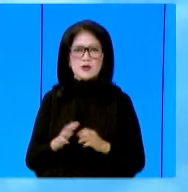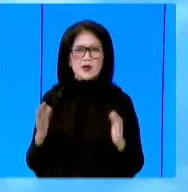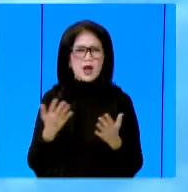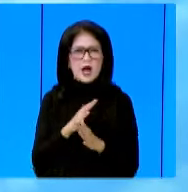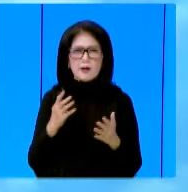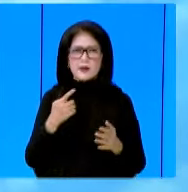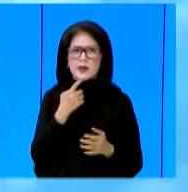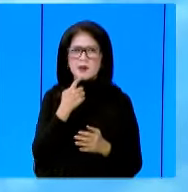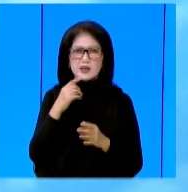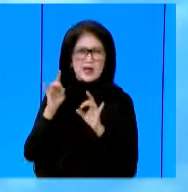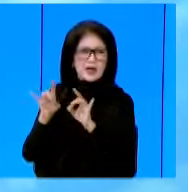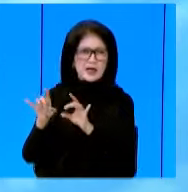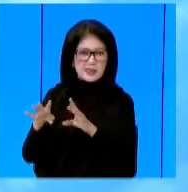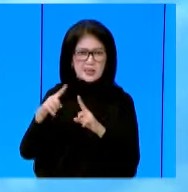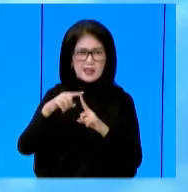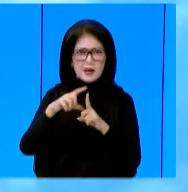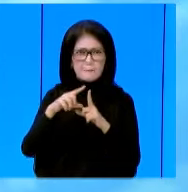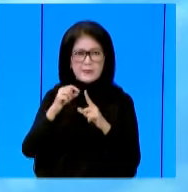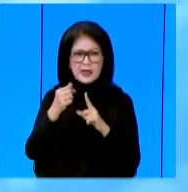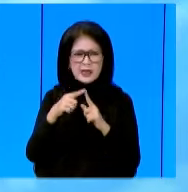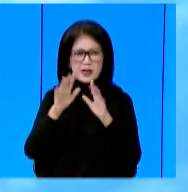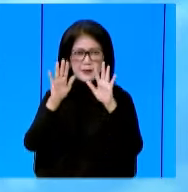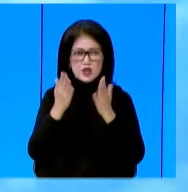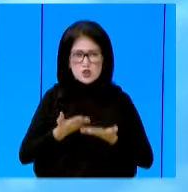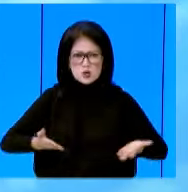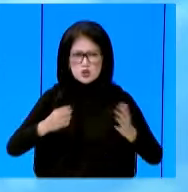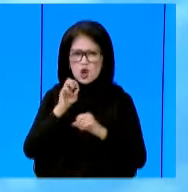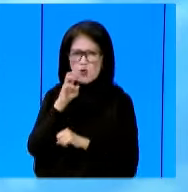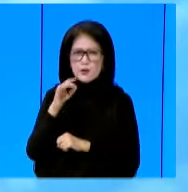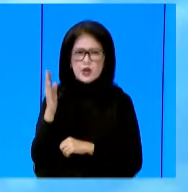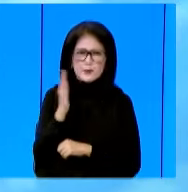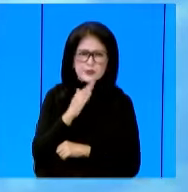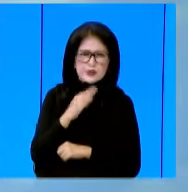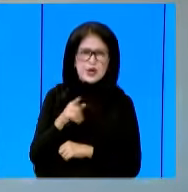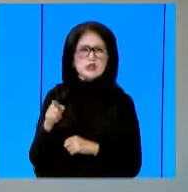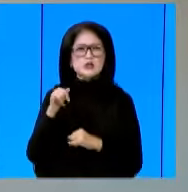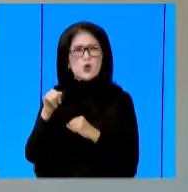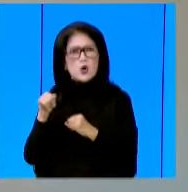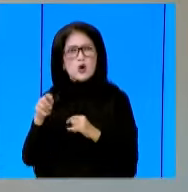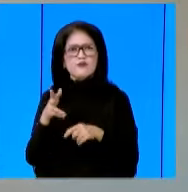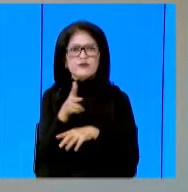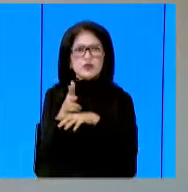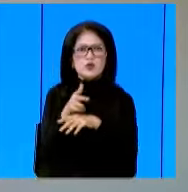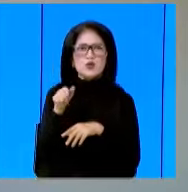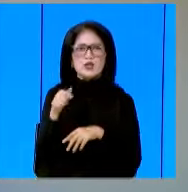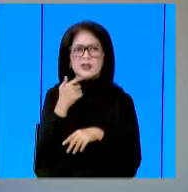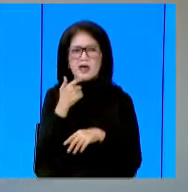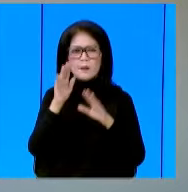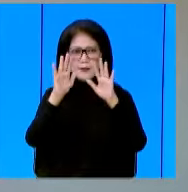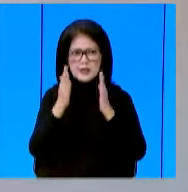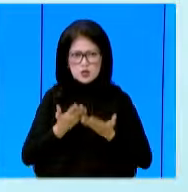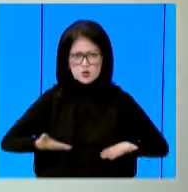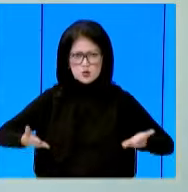Warganet ramai-ramai mengkritisi Tapera di media sosial. Beragam komentar pedas, meme hingga video bernada satir trending di media